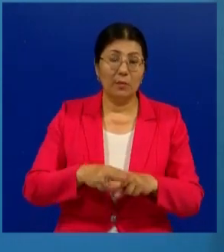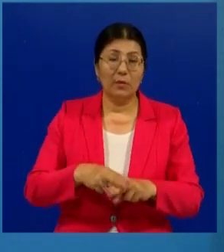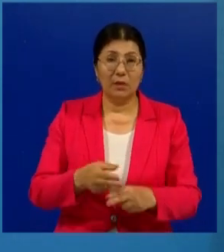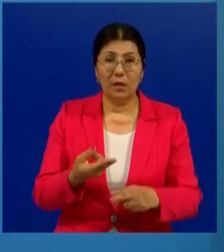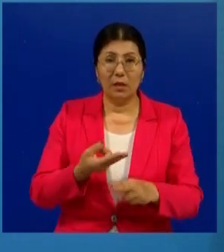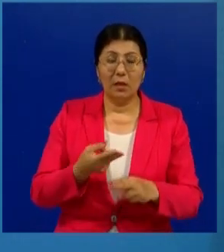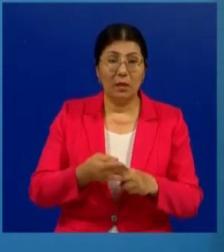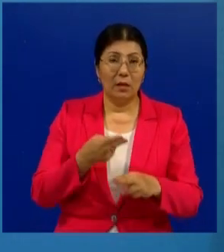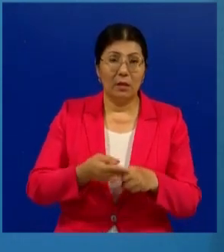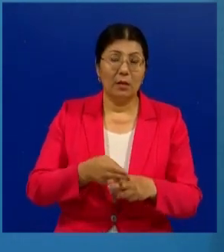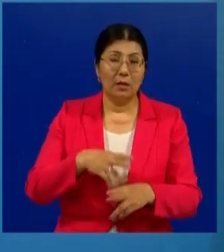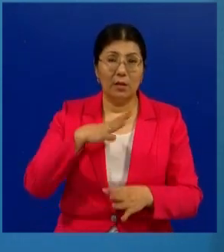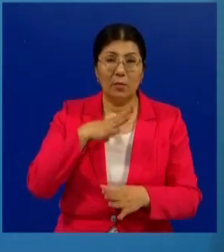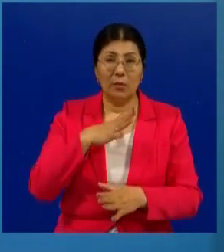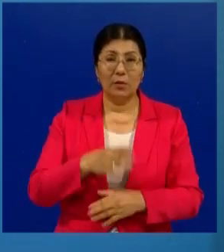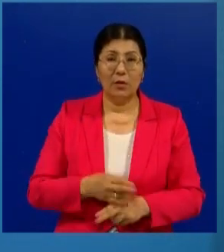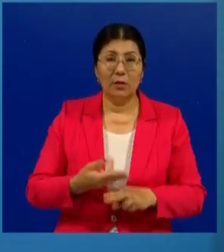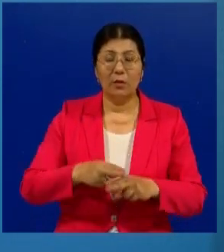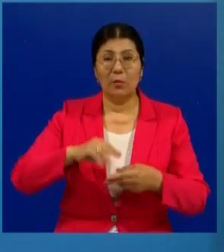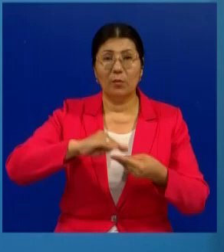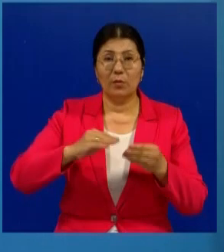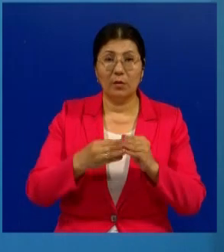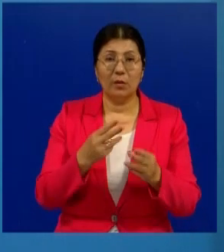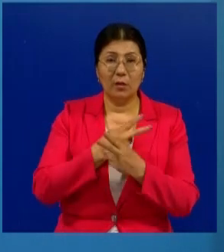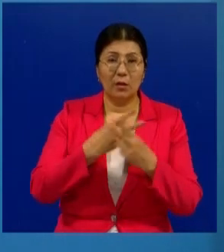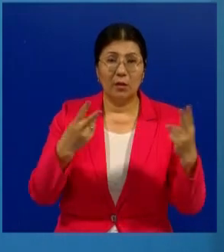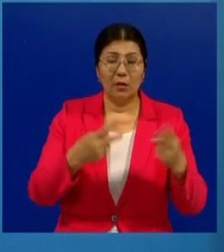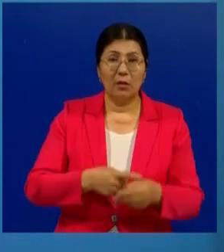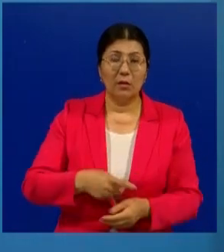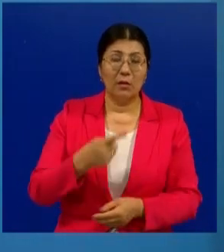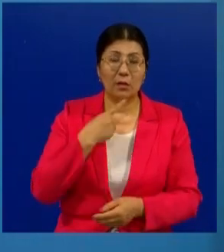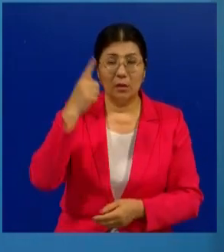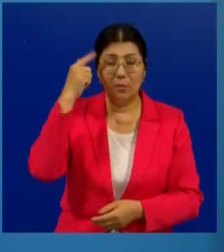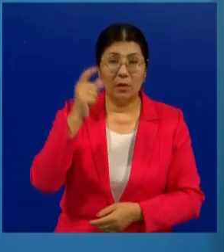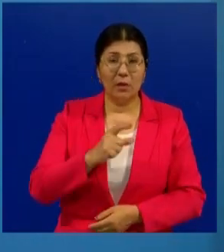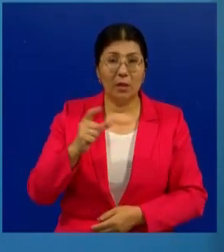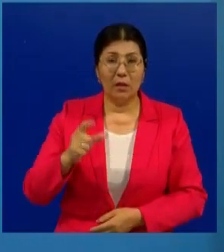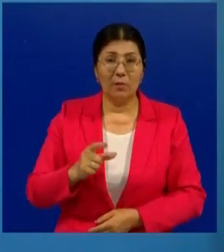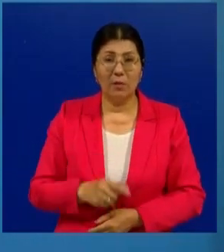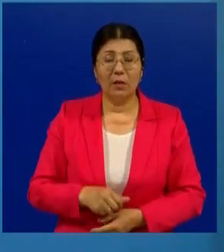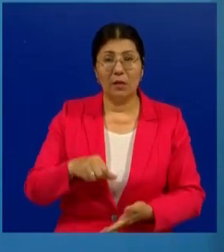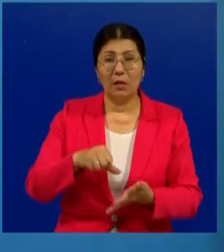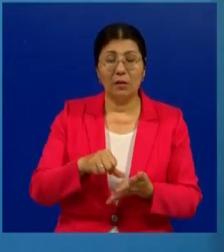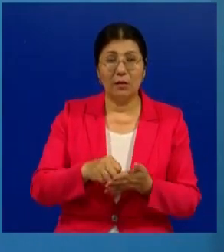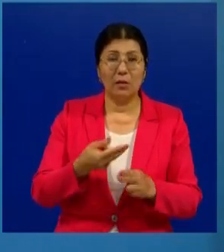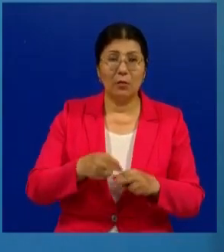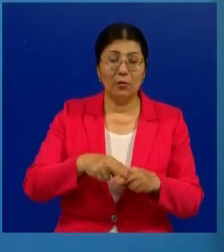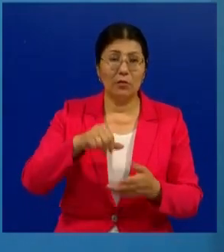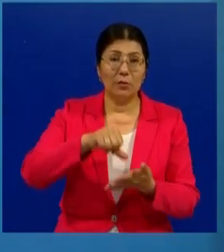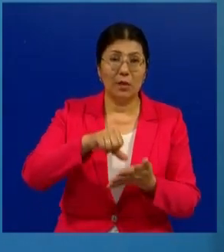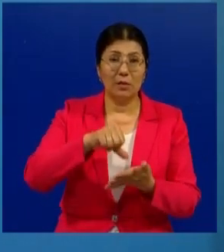туғызады. Сондықтан да бұл енді бұл мәселе де қарастырылып жатыр. Тіл білетін адамдардымен де ол құжатты жаңағы қатыстыру, осы жұмыстарға